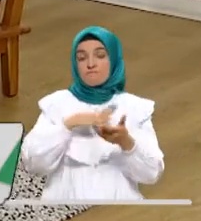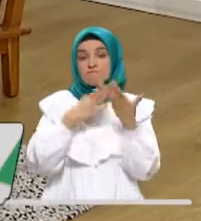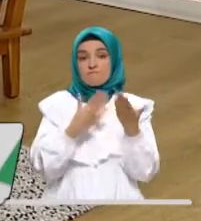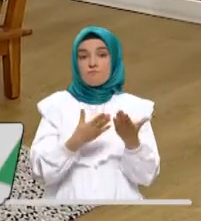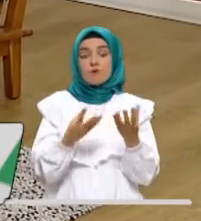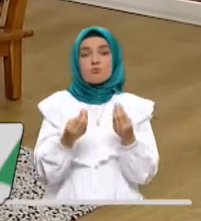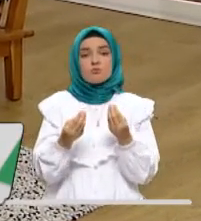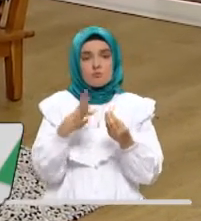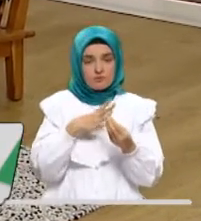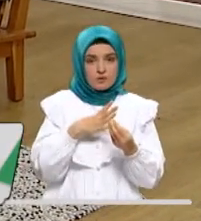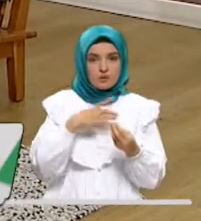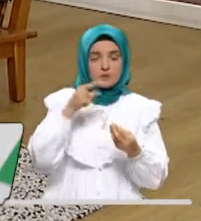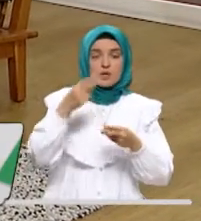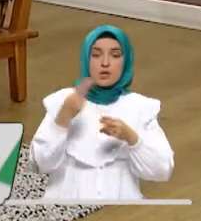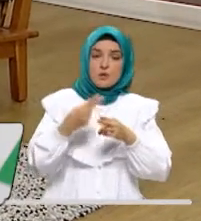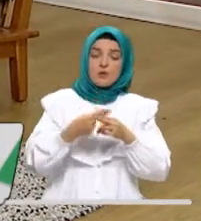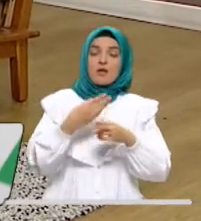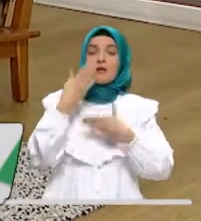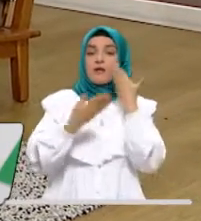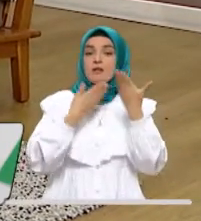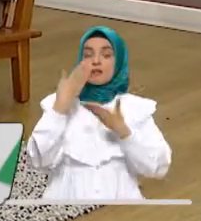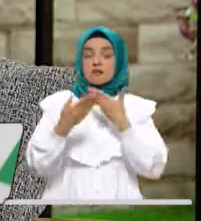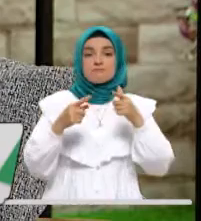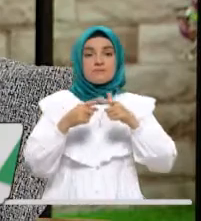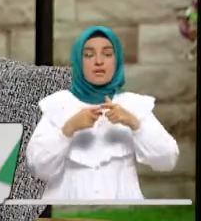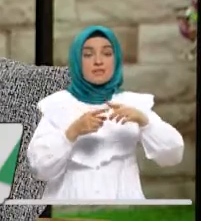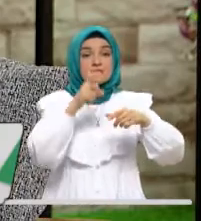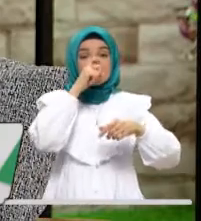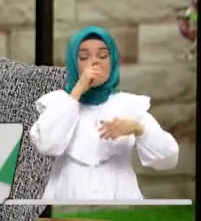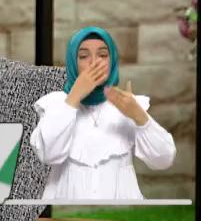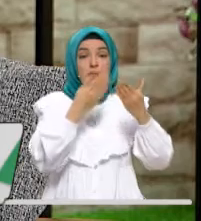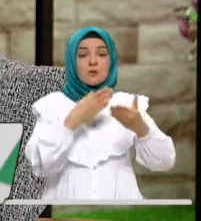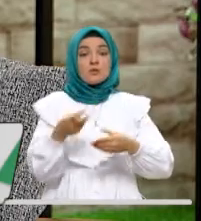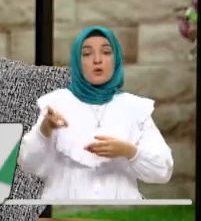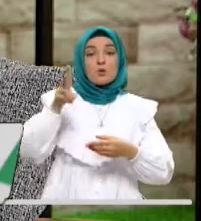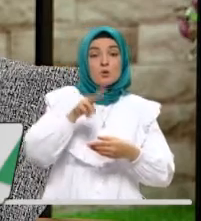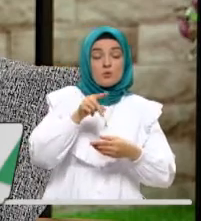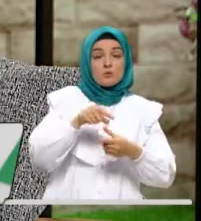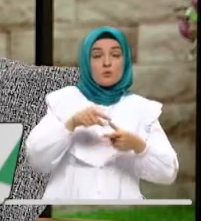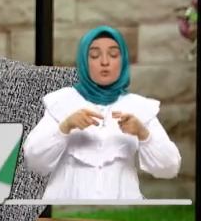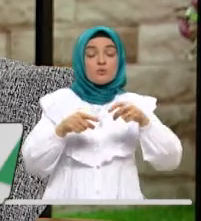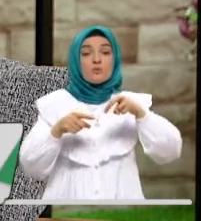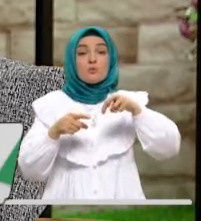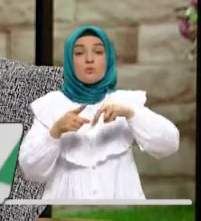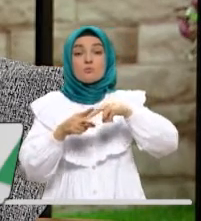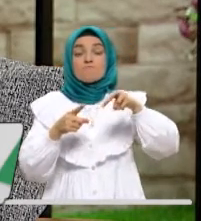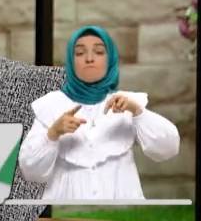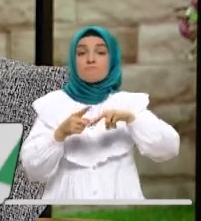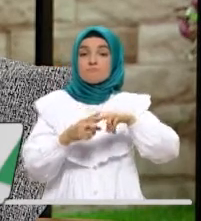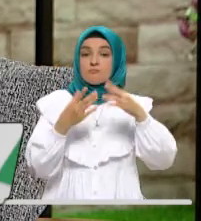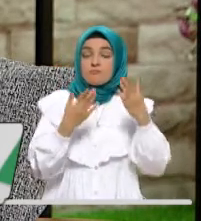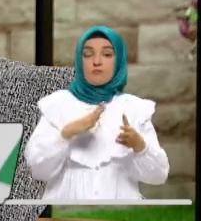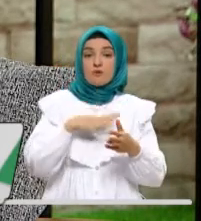bu. Fatih Sultan Mehmet Cihan İmparatoru. Öldüğünde papanın günlerce ayin yaptığı